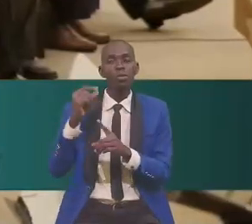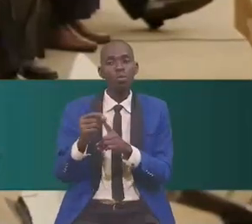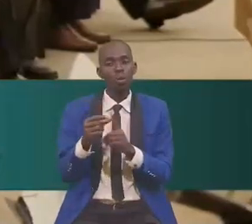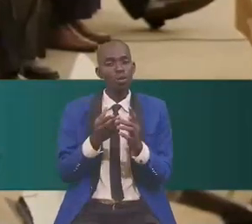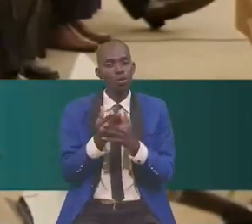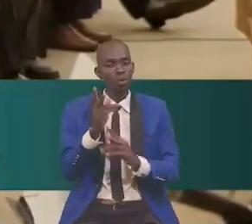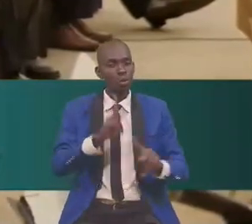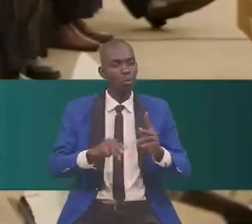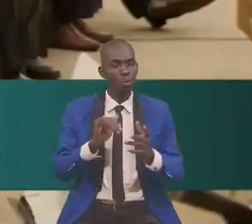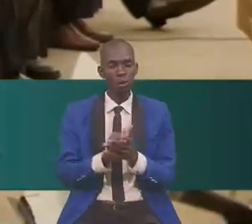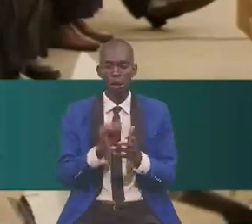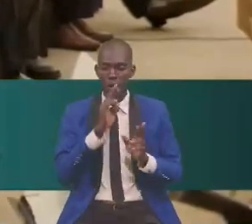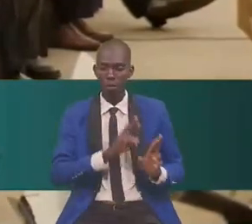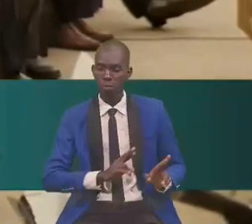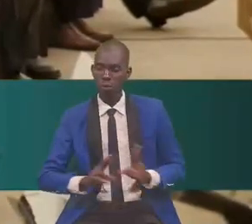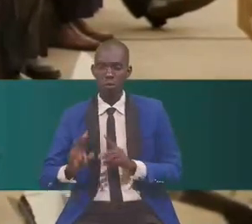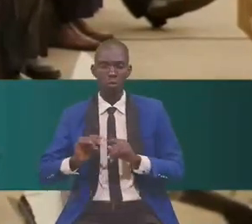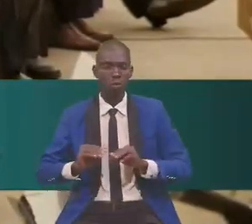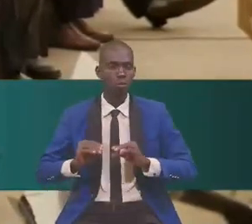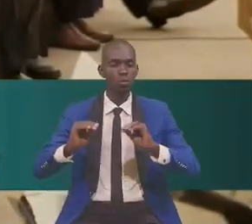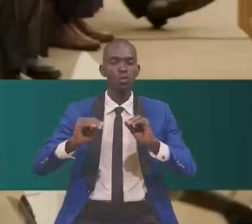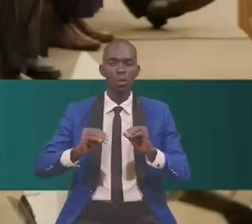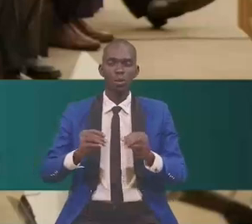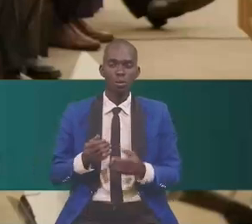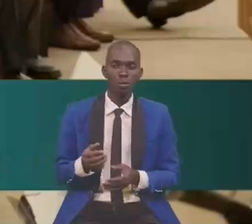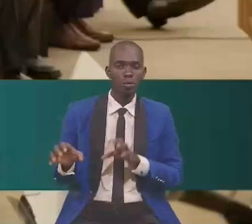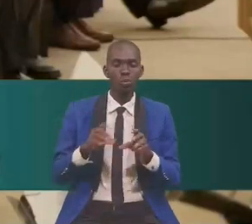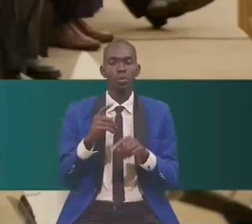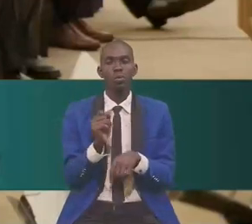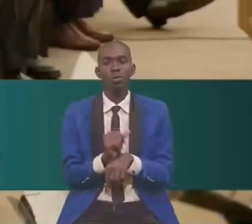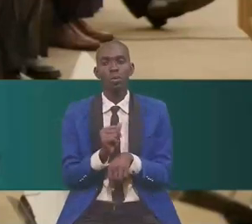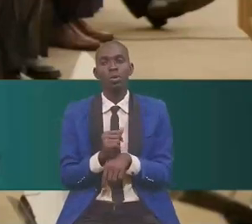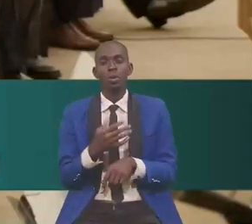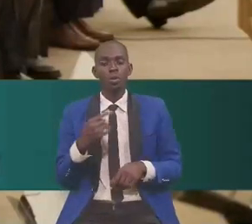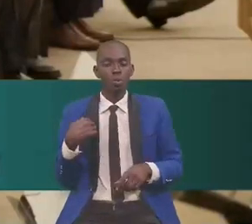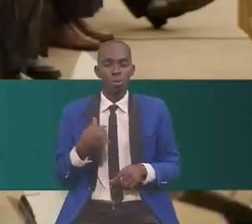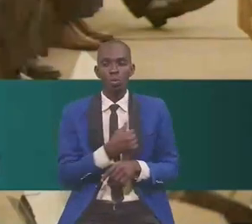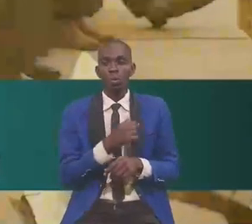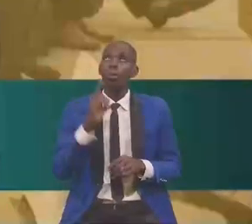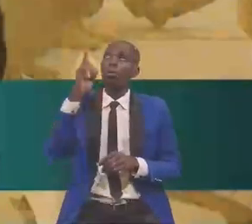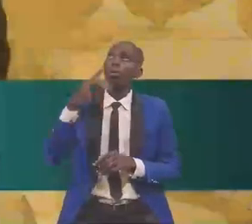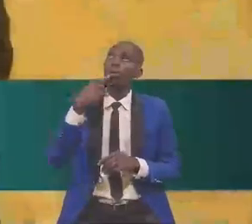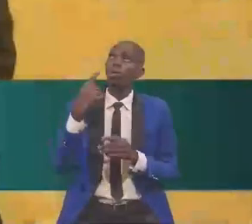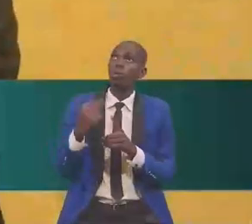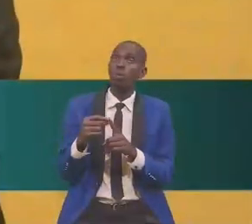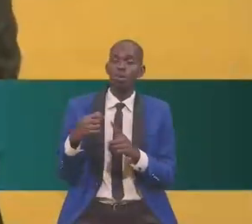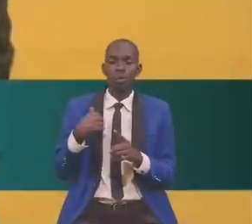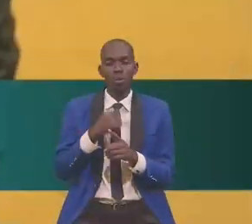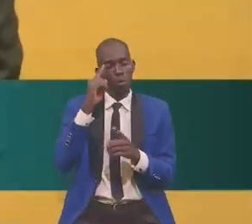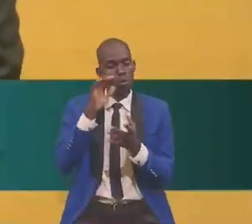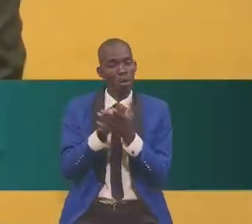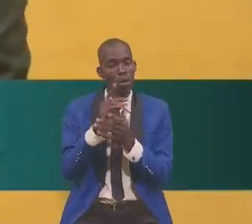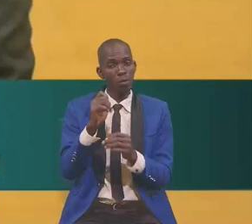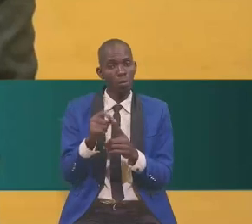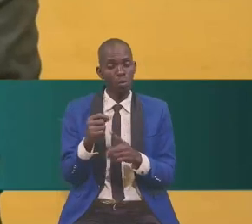a dit ceci va arriver. Nous croyons que ceci va arriver. Ainsi donc nous sommes disposés à payer le prix de